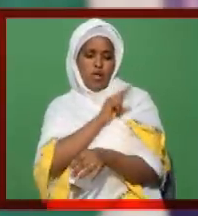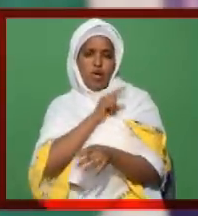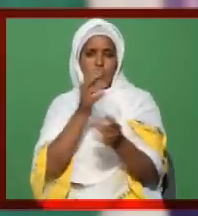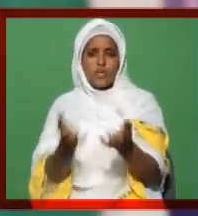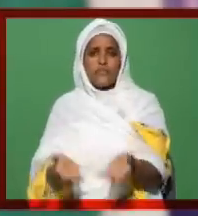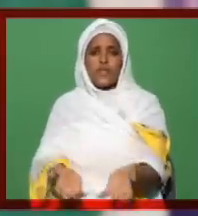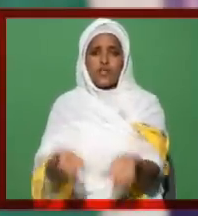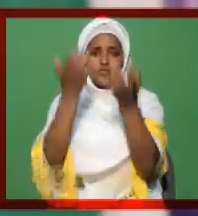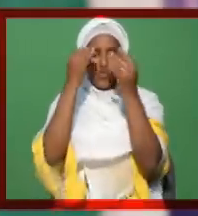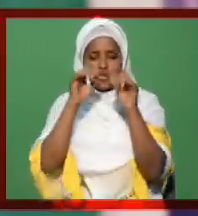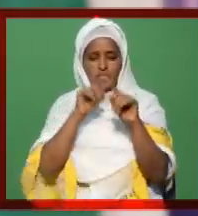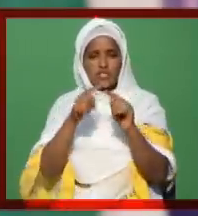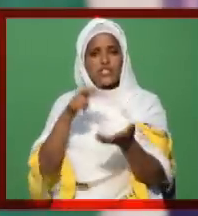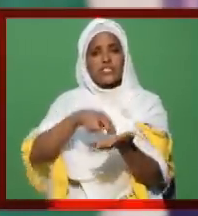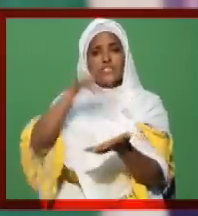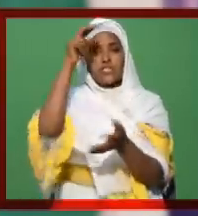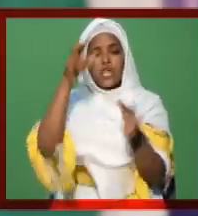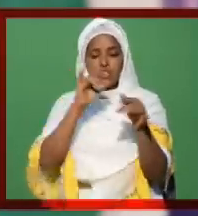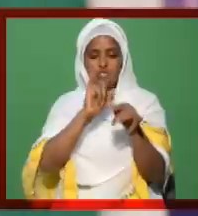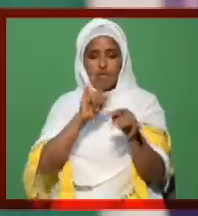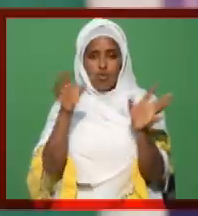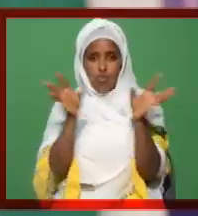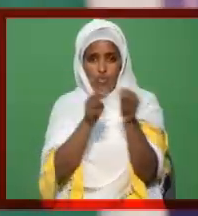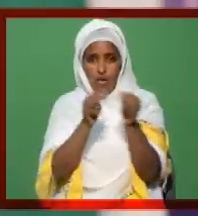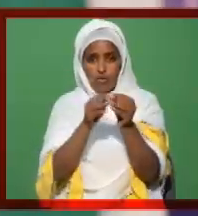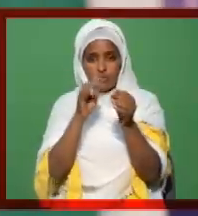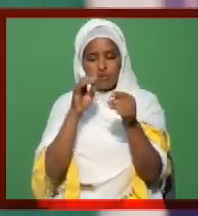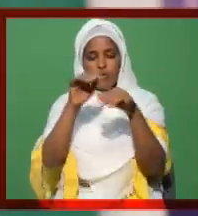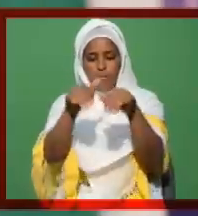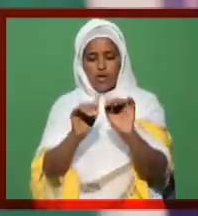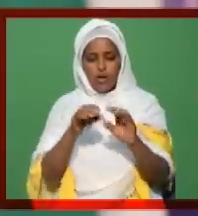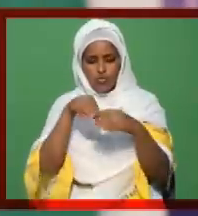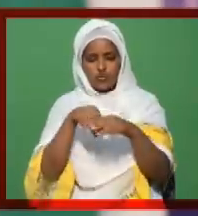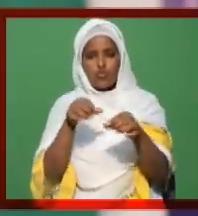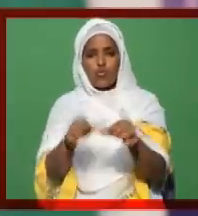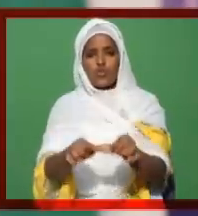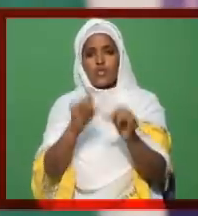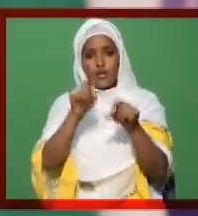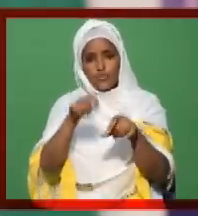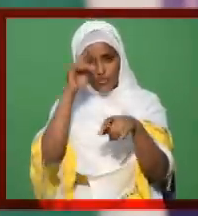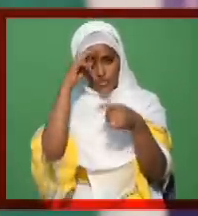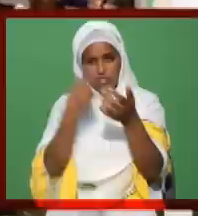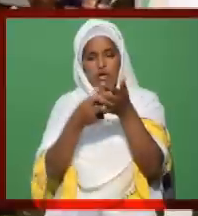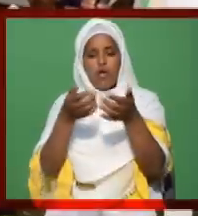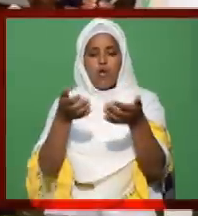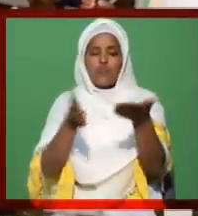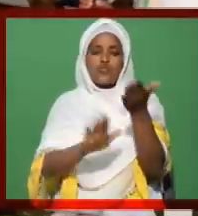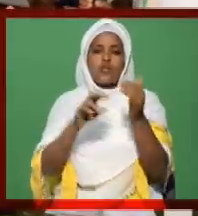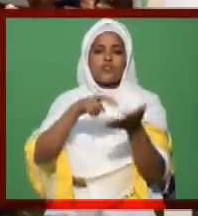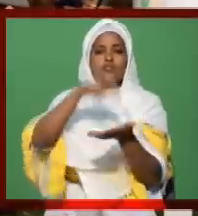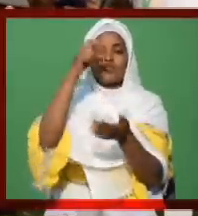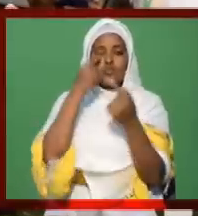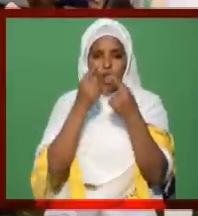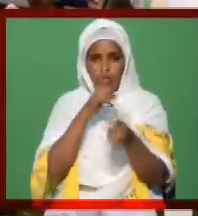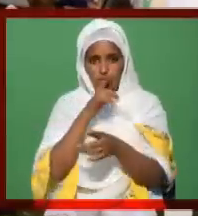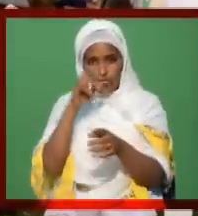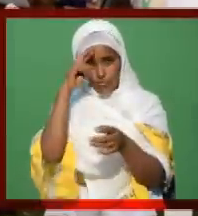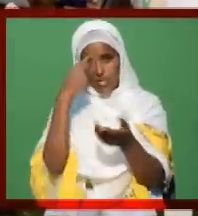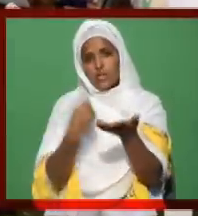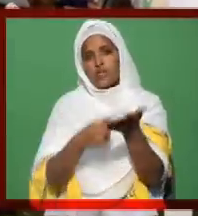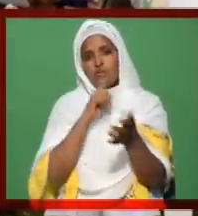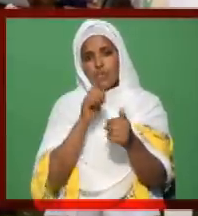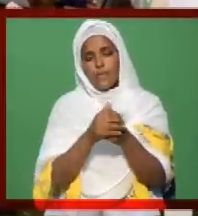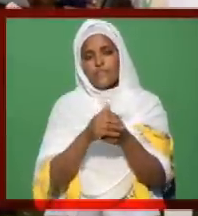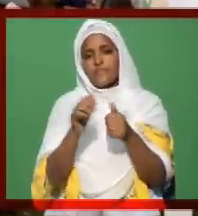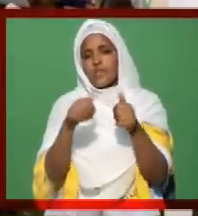ግን ትንሣኤ ዘጉባኤ እስኪደርስ ድረስ መቃብር ውስጥ መቆየት ስላለብን ነው የዚያን ቀን ሙታን ሲነሱ ያልታዩት። እሺ፣